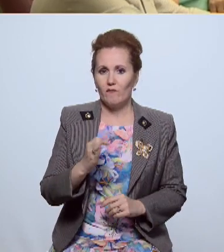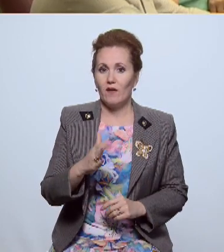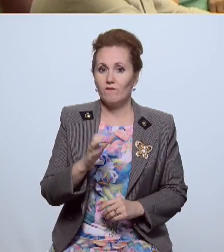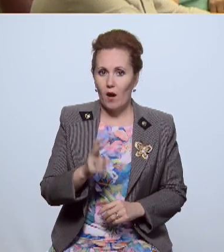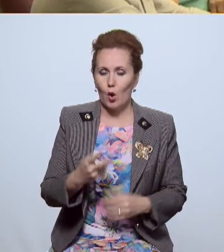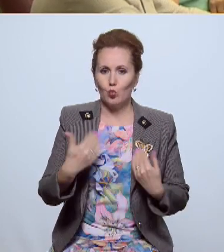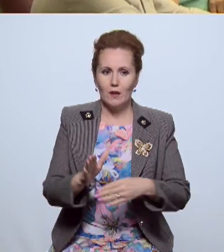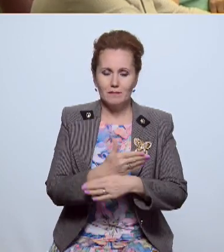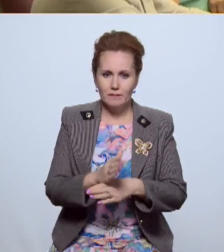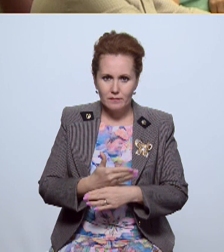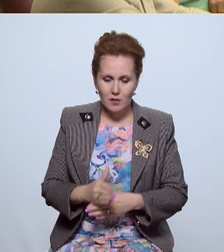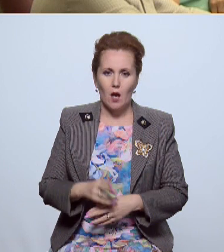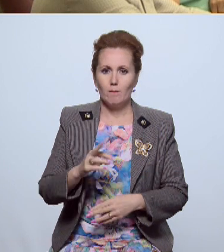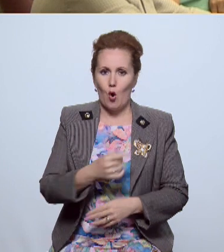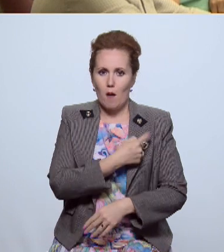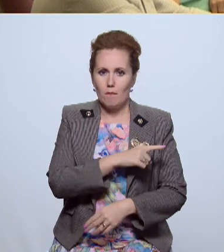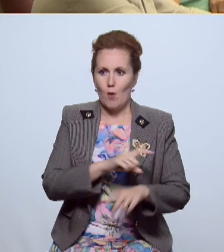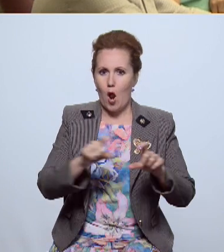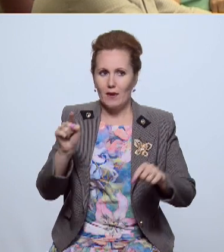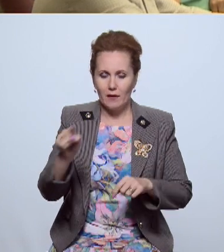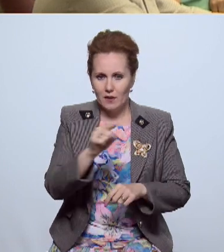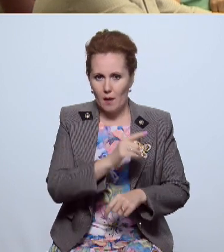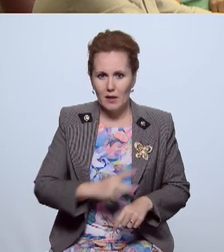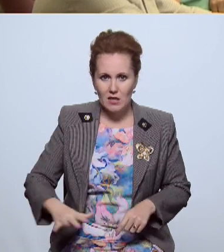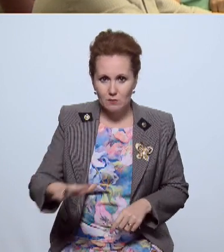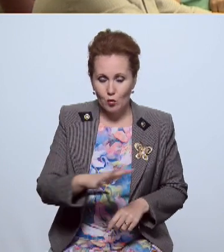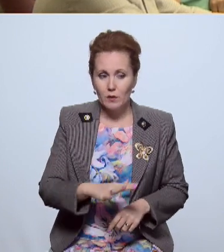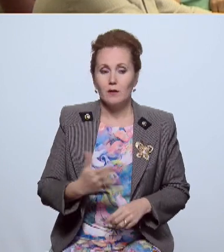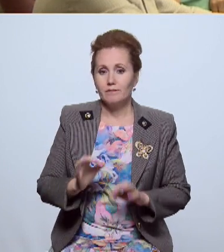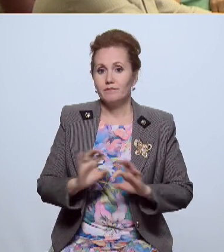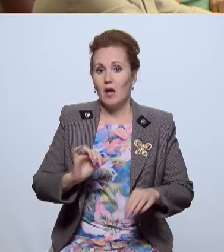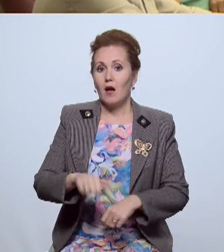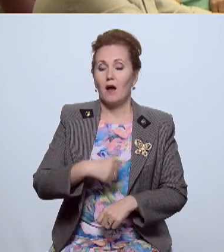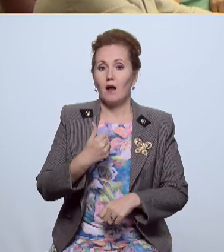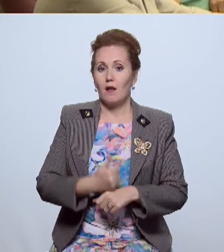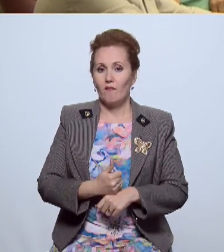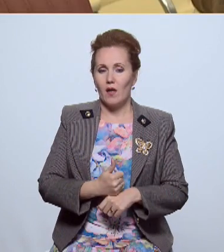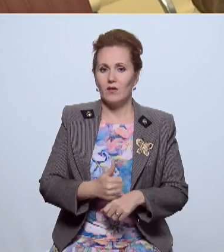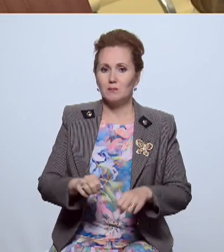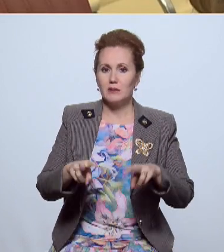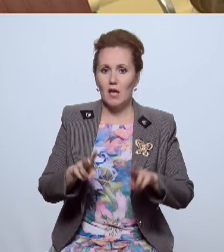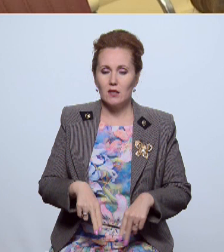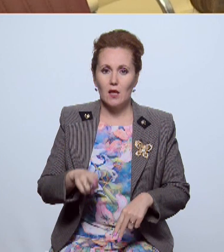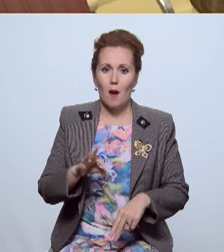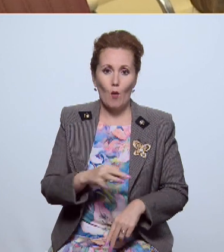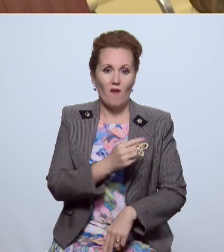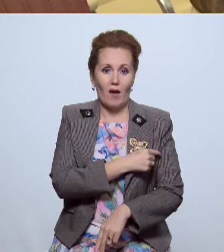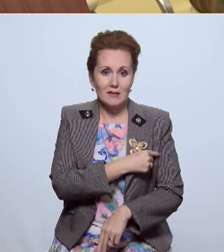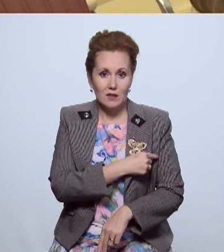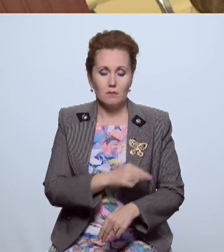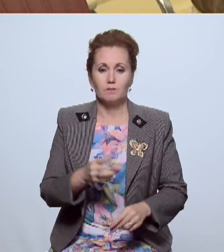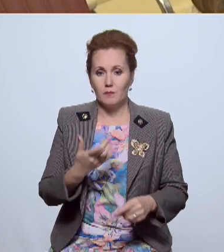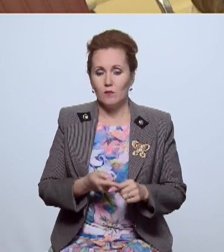уже распределили равными частями по всем поликлиникам республики. По словам главного внештатного специалиста по вакцинопрофилактике